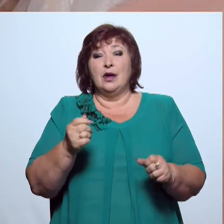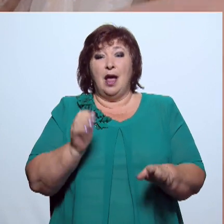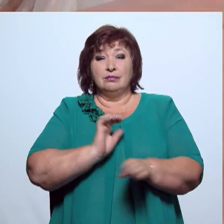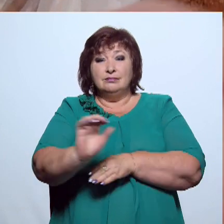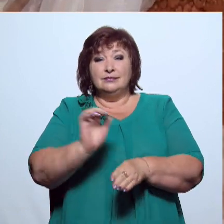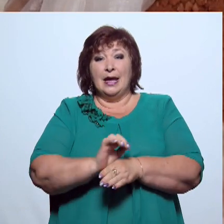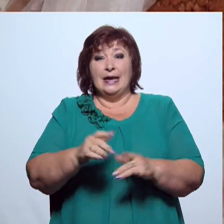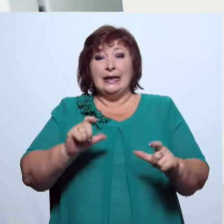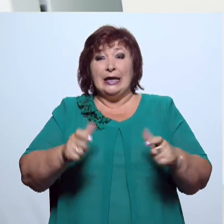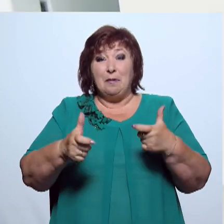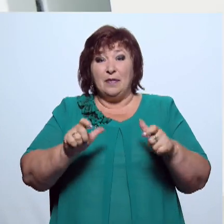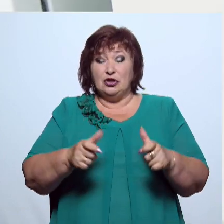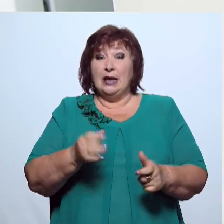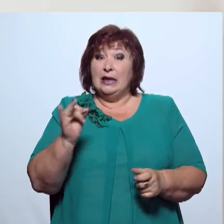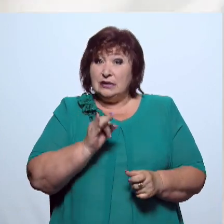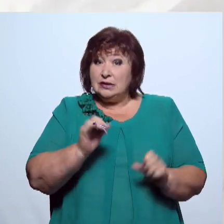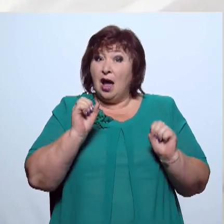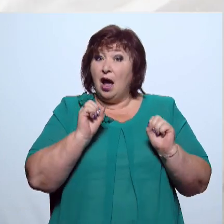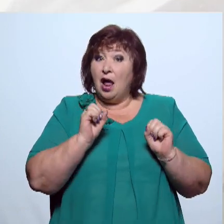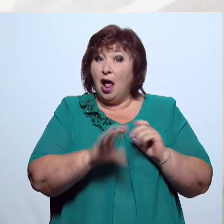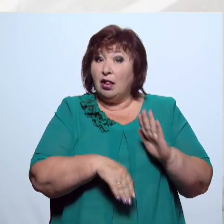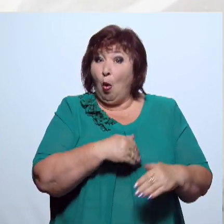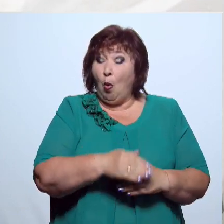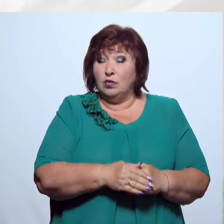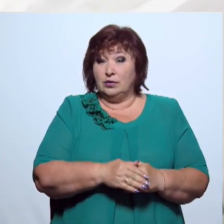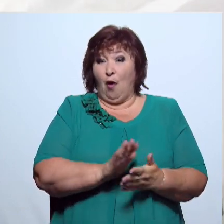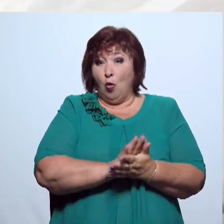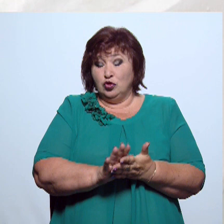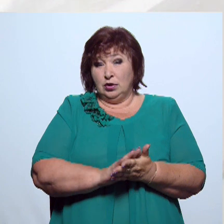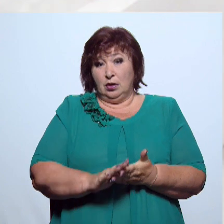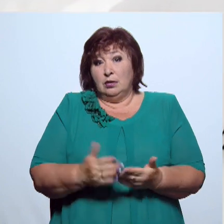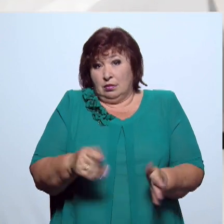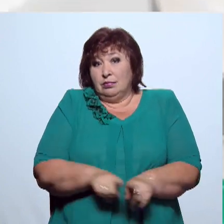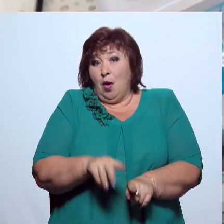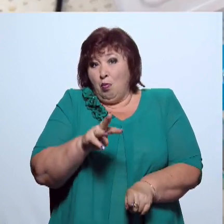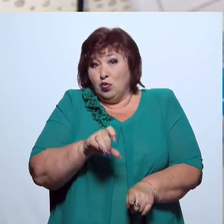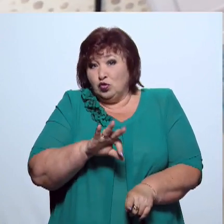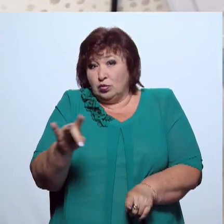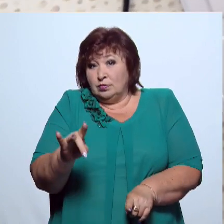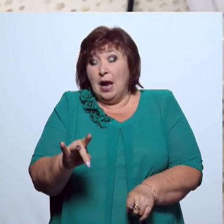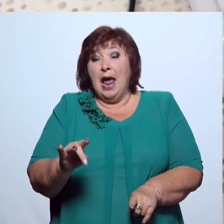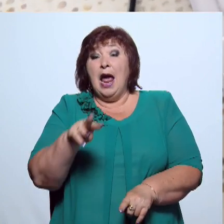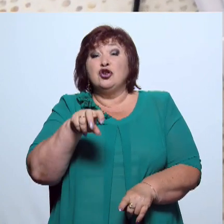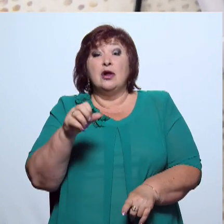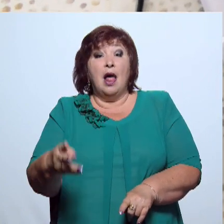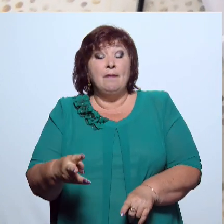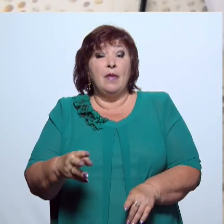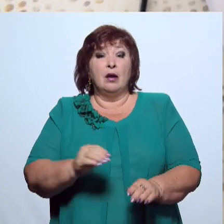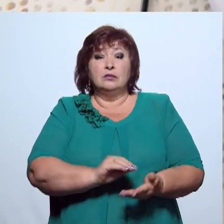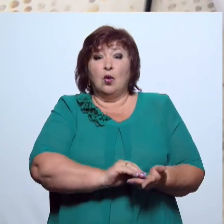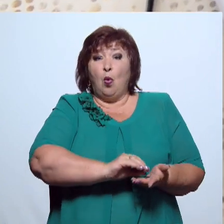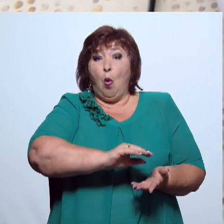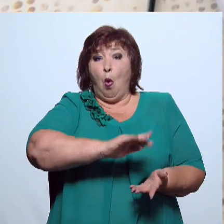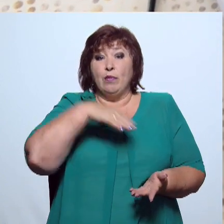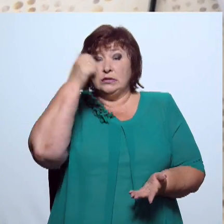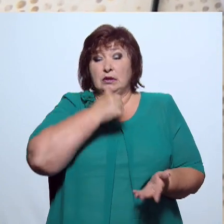кирпич. Внимание! Без отходов очистных сооружений, а попросту говоря, из мусора. Как правило, шлам с водоочистных предприятий копится годами.